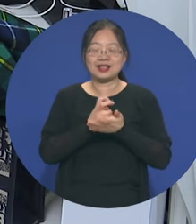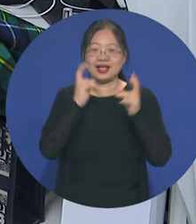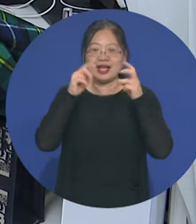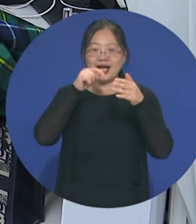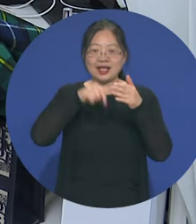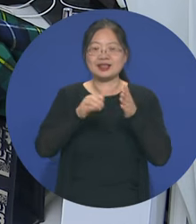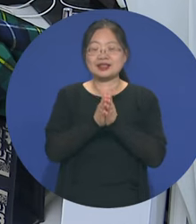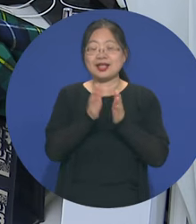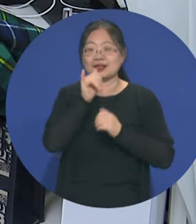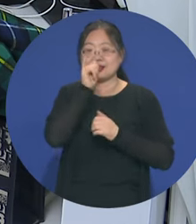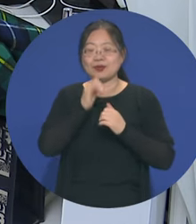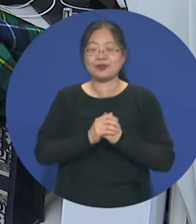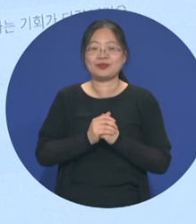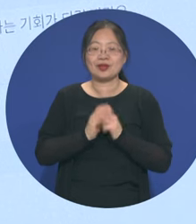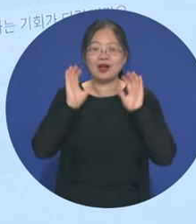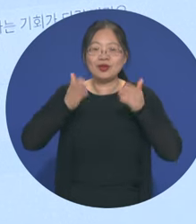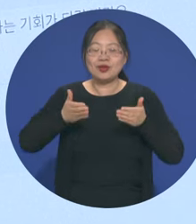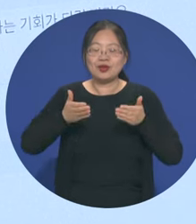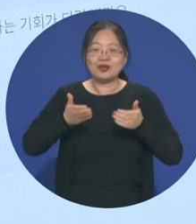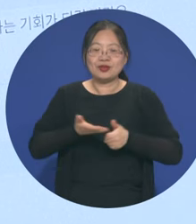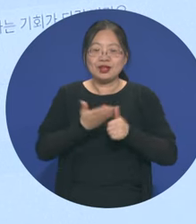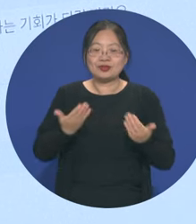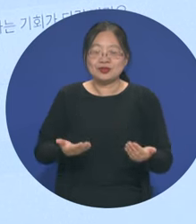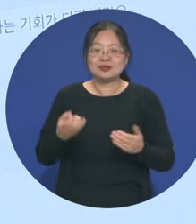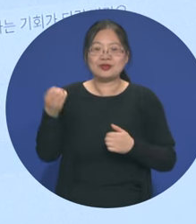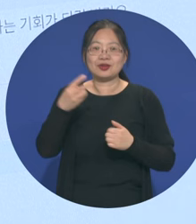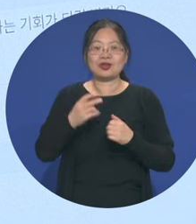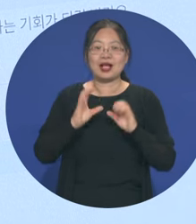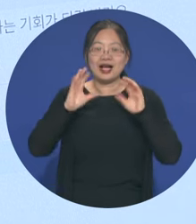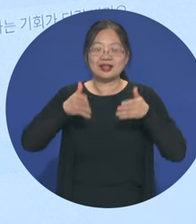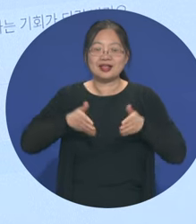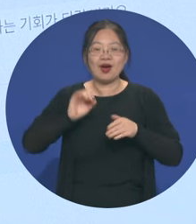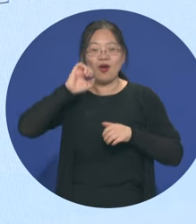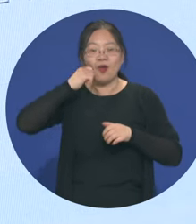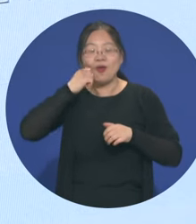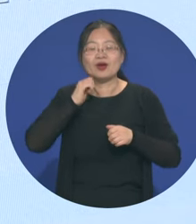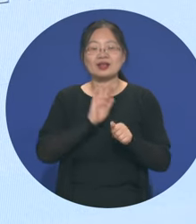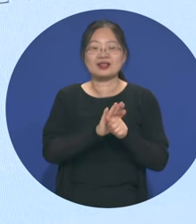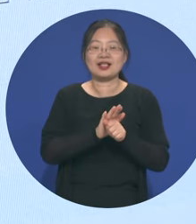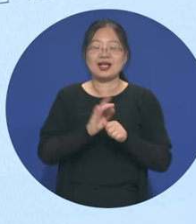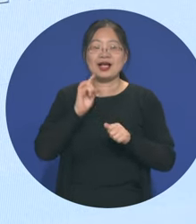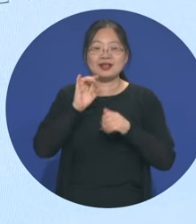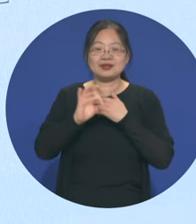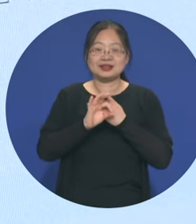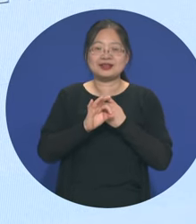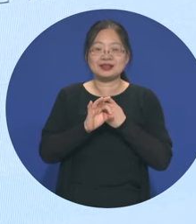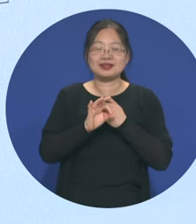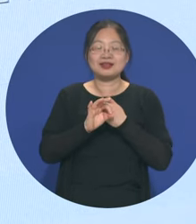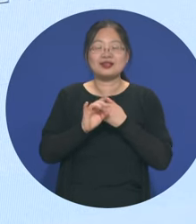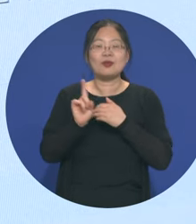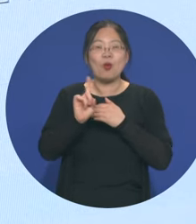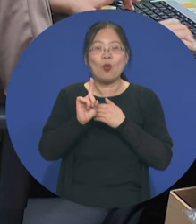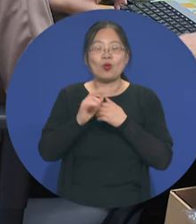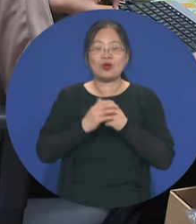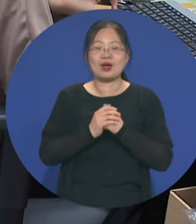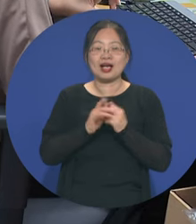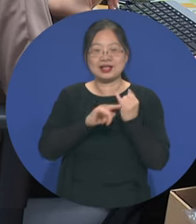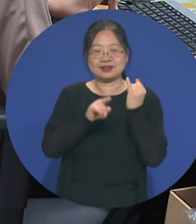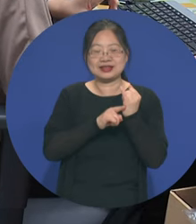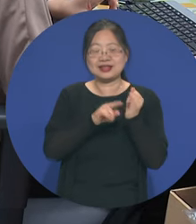있습니다이 기업은 유가 휴직은 물론이고 난임 지원 임신기간 단축 유연 근무제 등을 시행